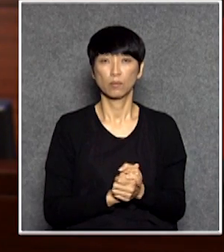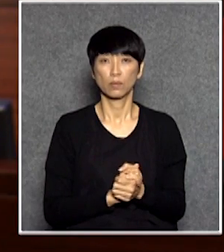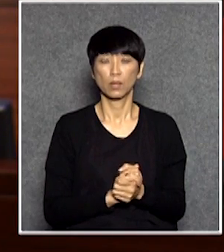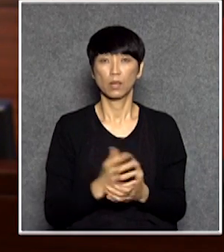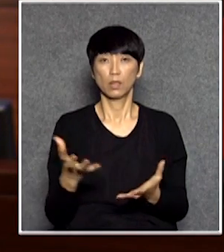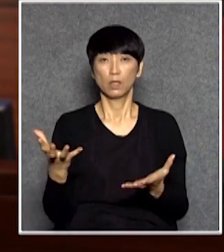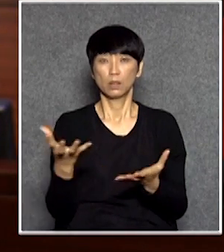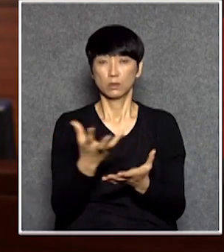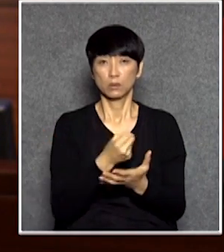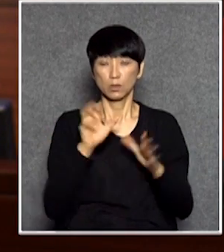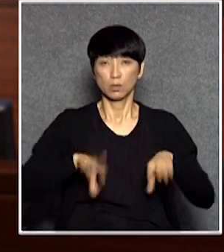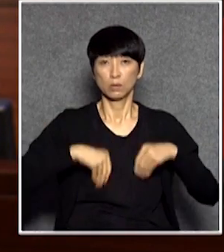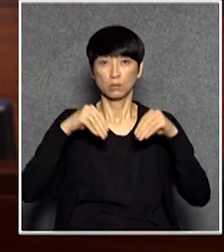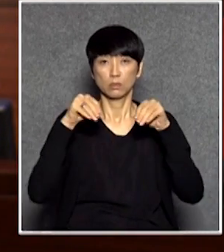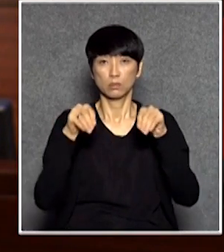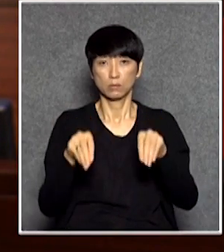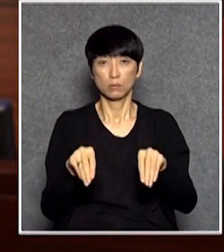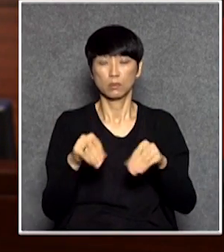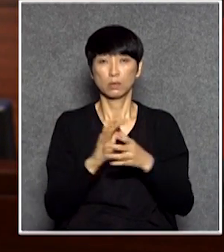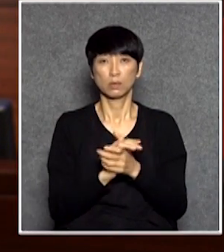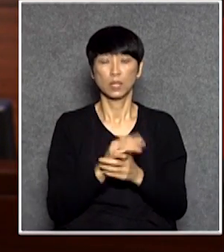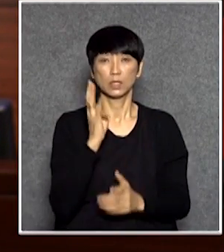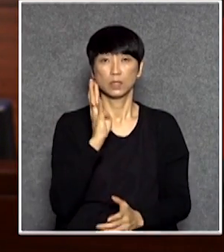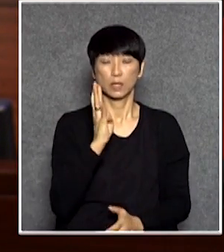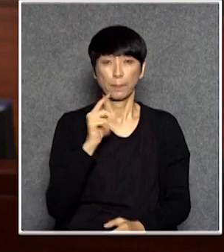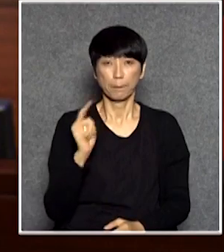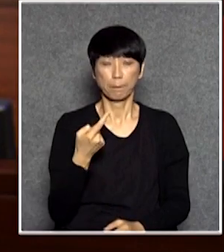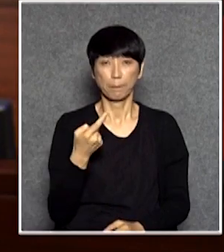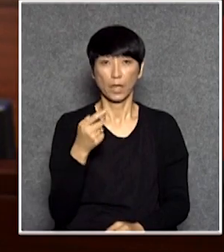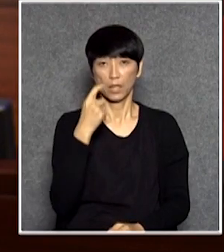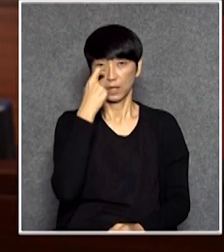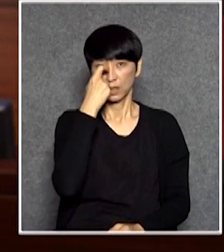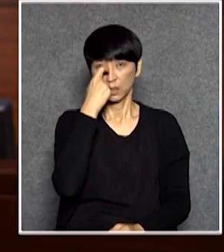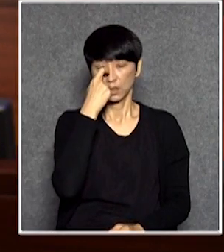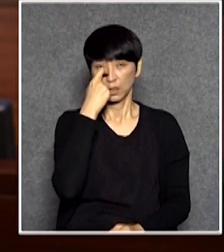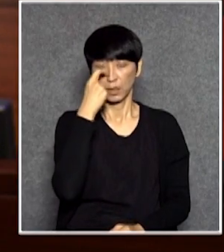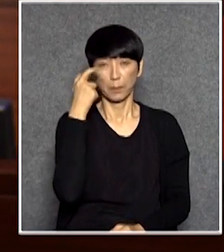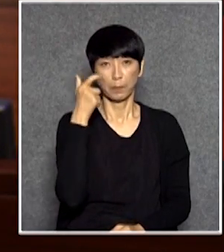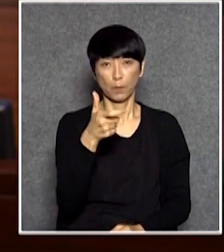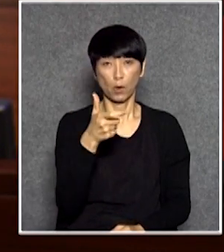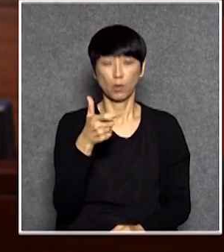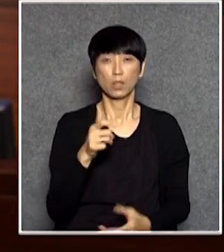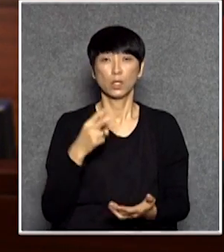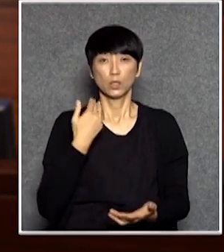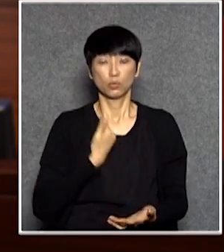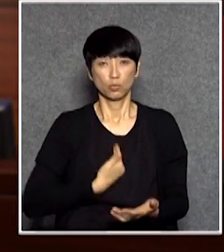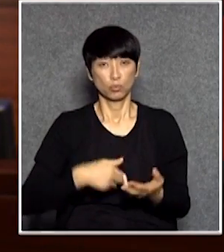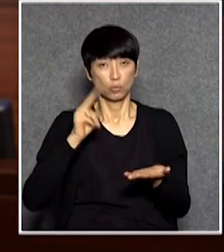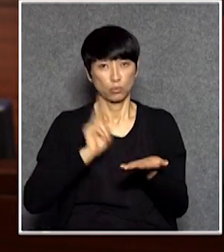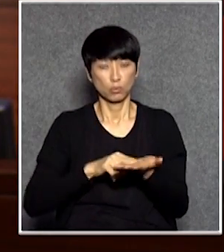澳洲企業 UGL 400万镑嘅事情，到底係有冇誠信問題，或者有冇違